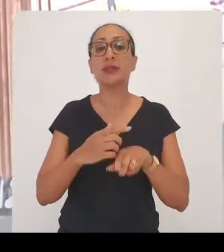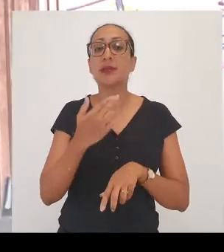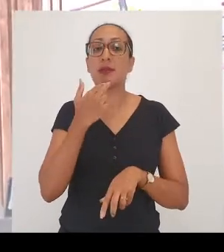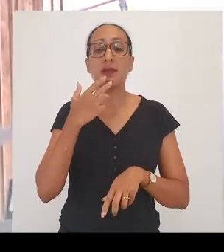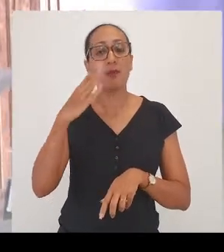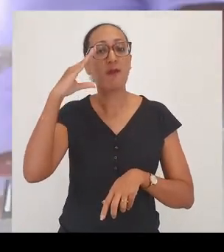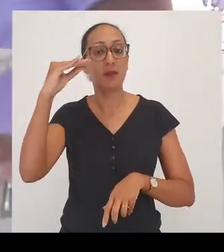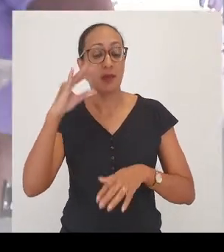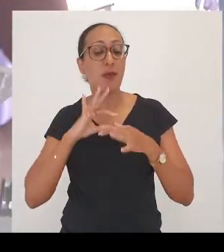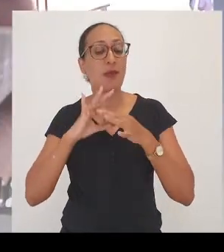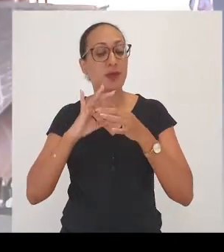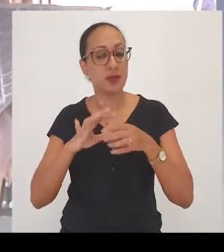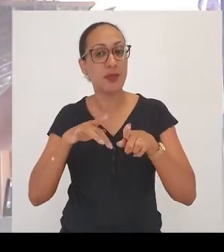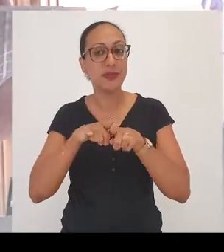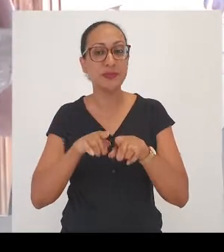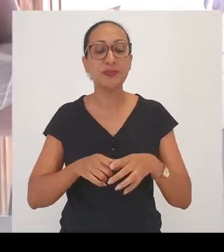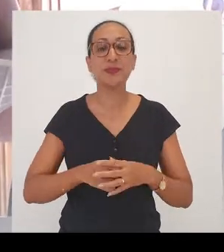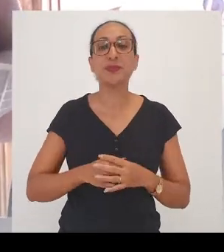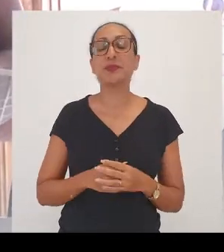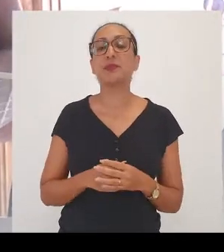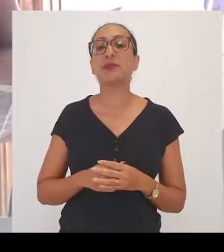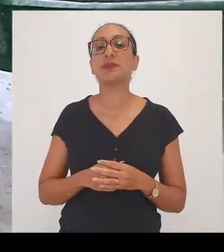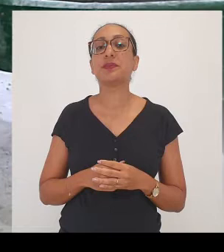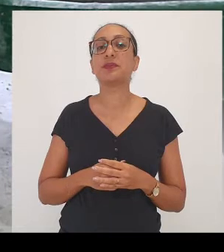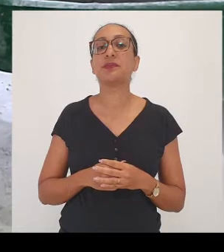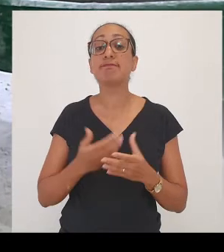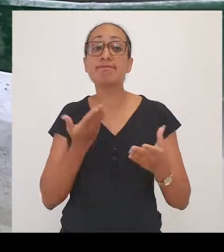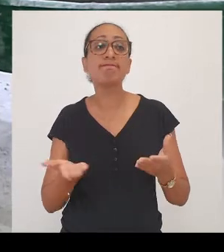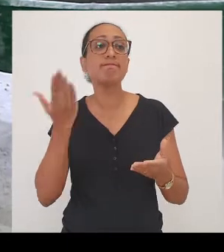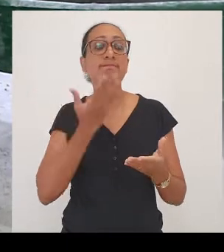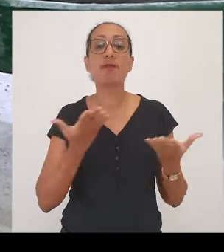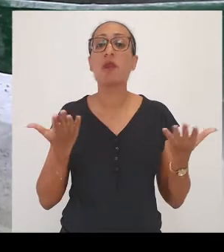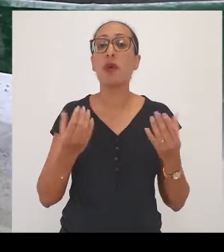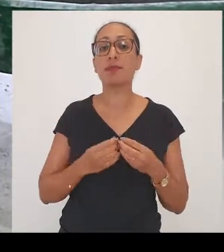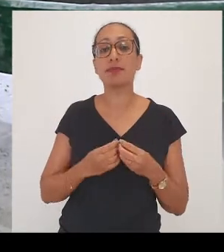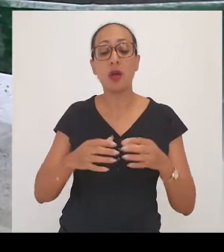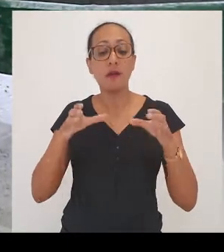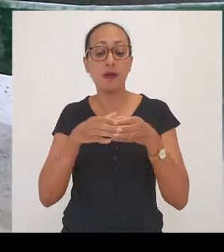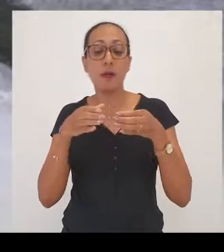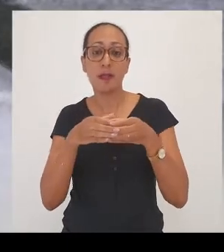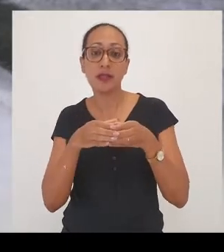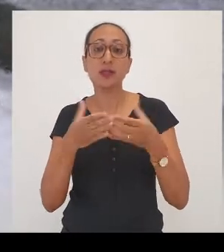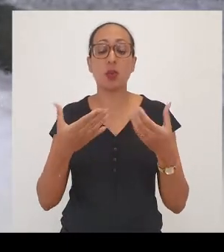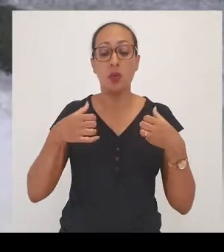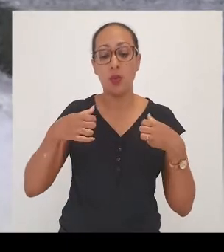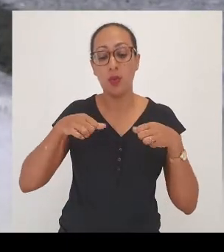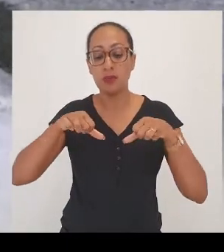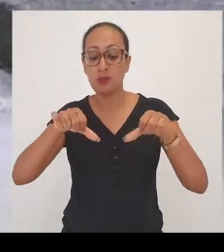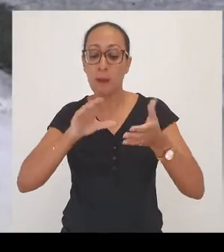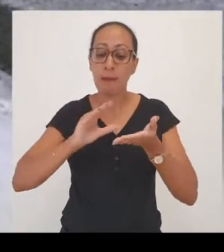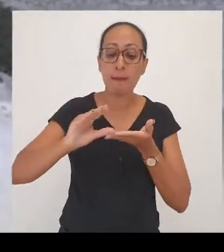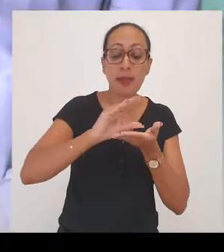de réelles qualités professionnelles et relationnelles. Nous sommes dans le cadre de la formation carreleur